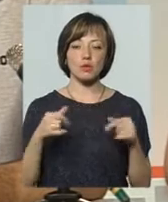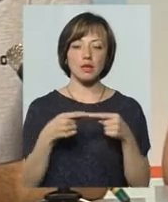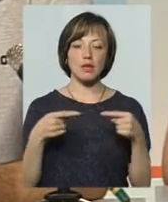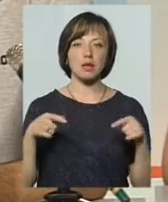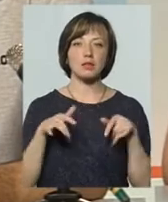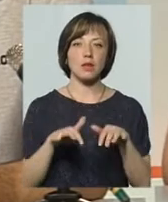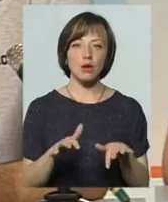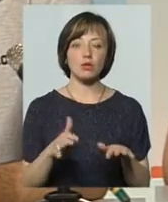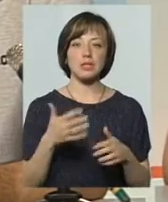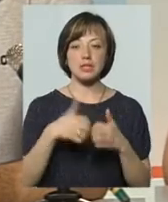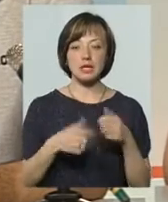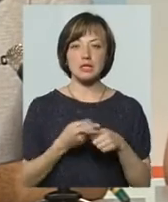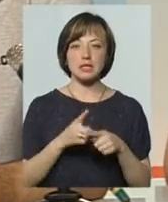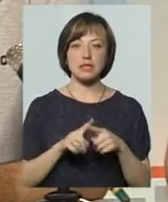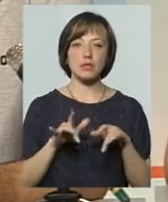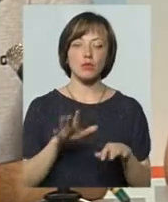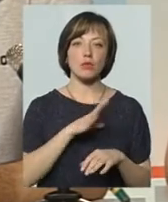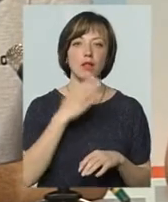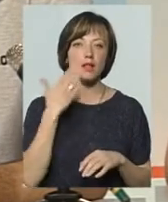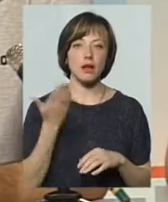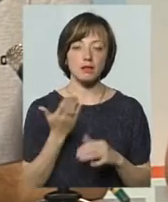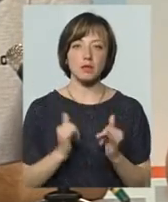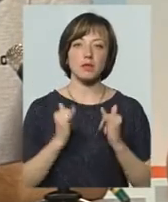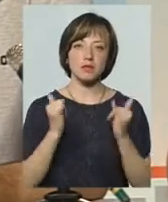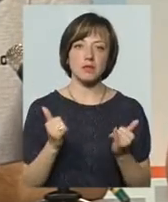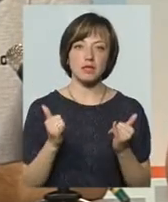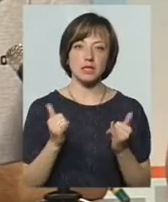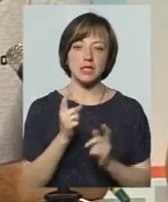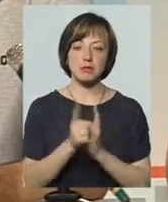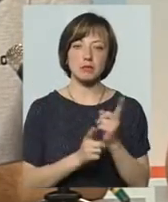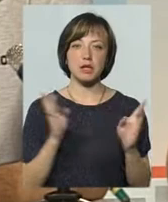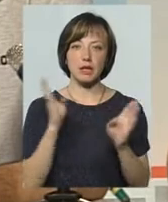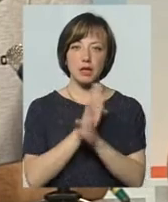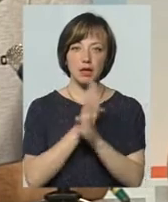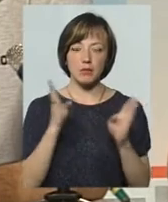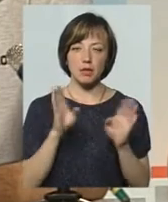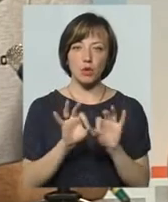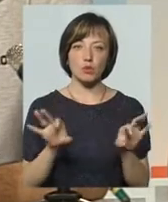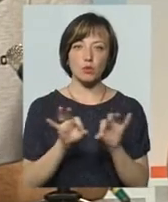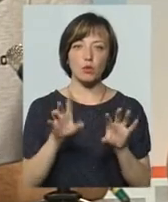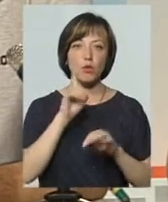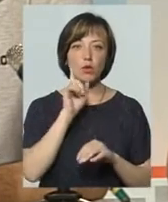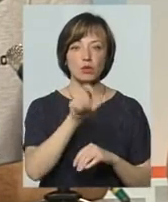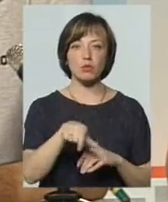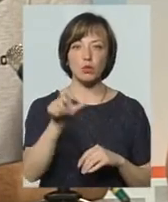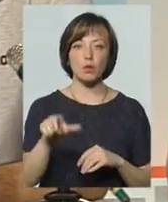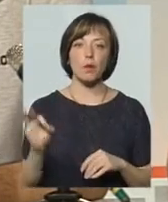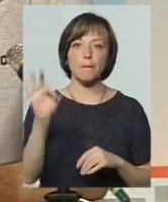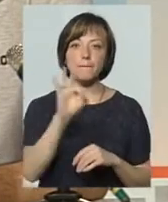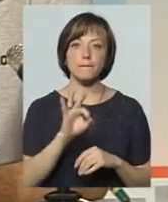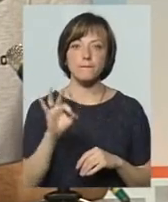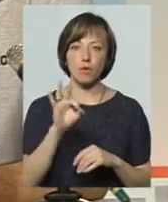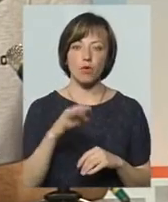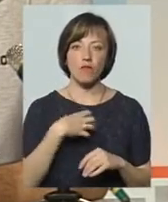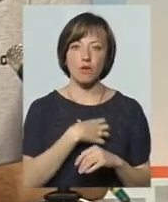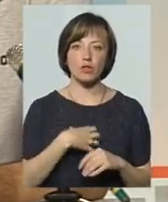заходів. Серед цих заходів це була лекція, присвячена саме зміні клімату, де ми розповідали молодим людям про